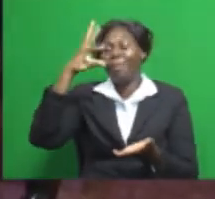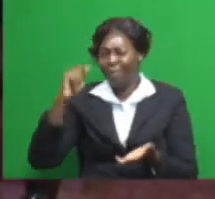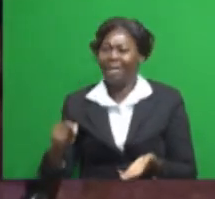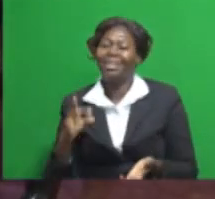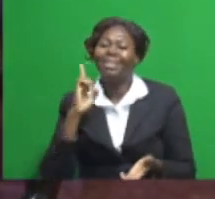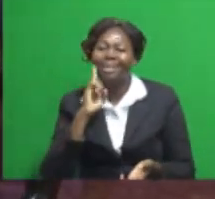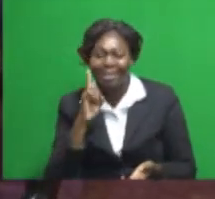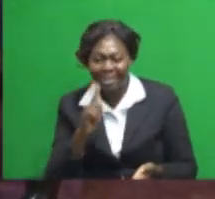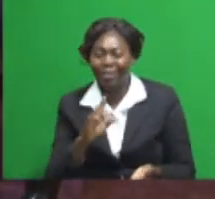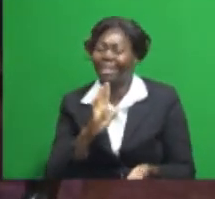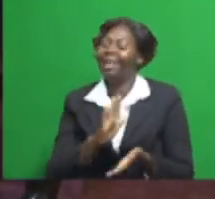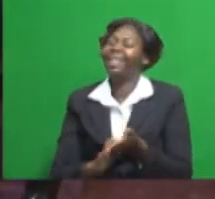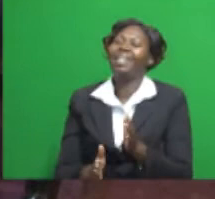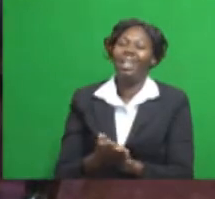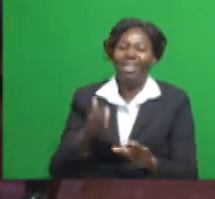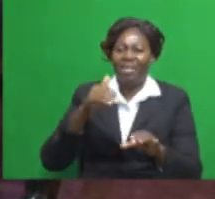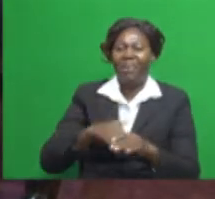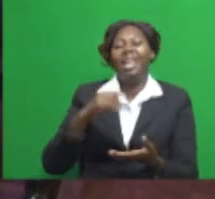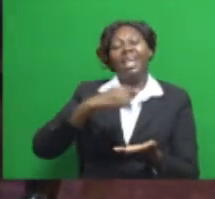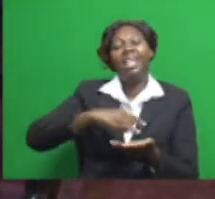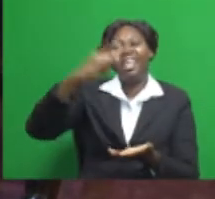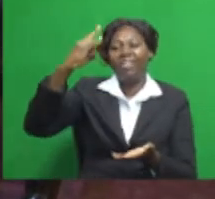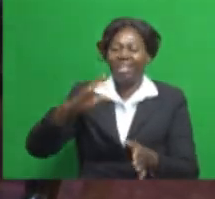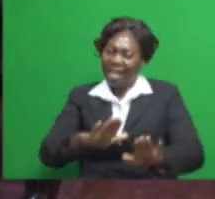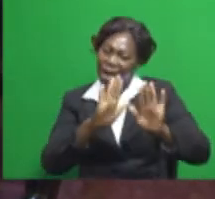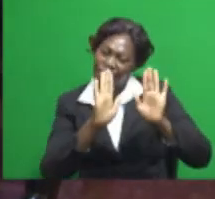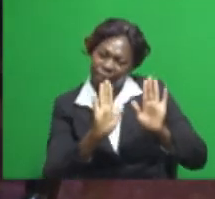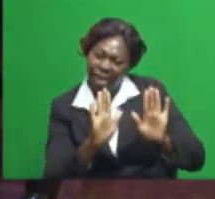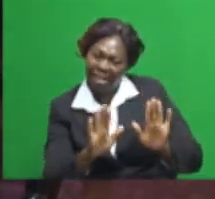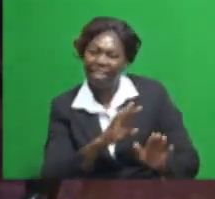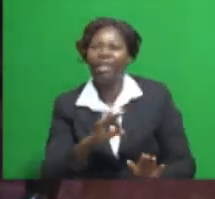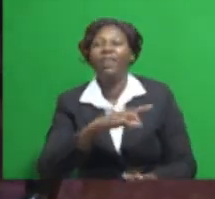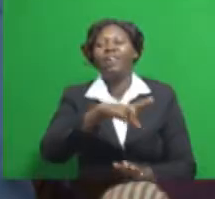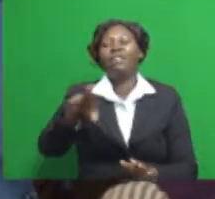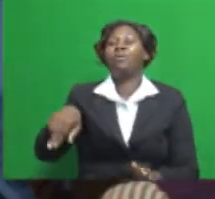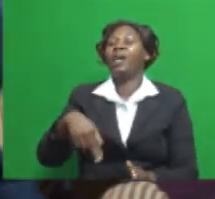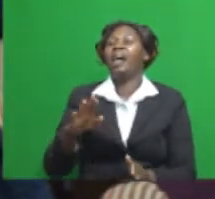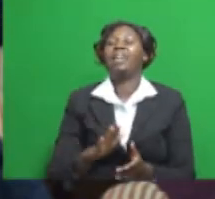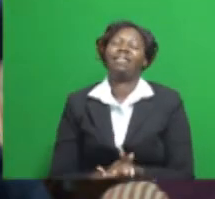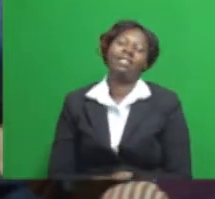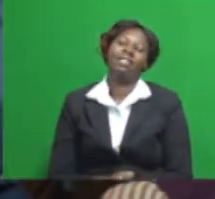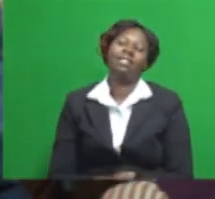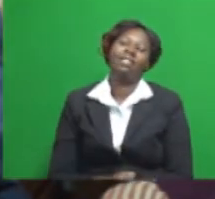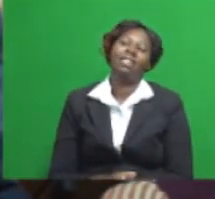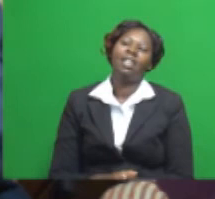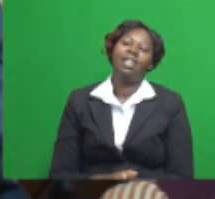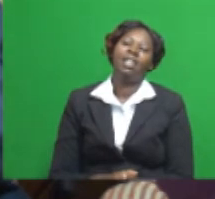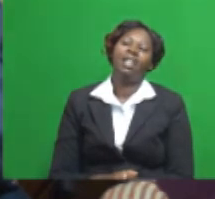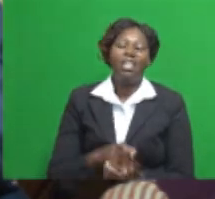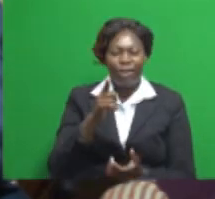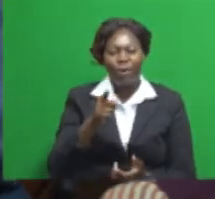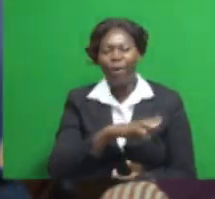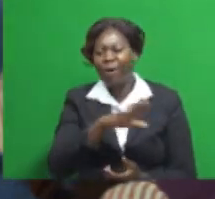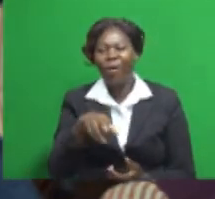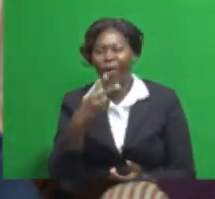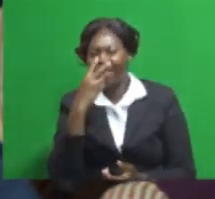vako vakatimirira isusu ndokwandinoda kuti mutsanangure pastor kuti kadelay aka kadelay aka kuitirwa nemi vateereri pamwechete nesu